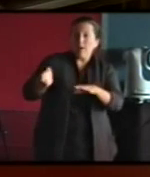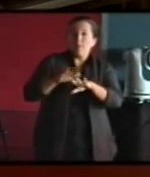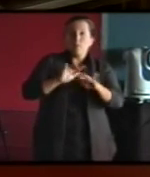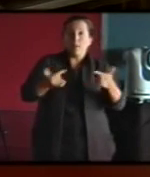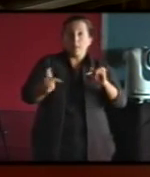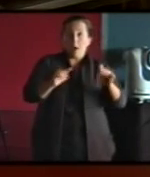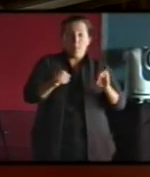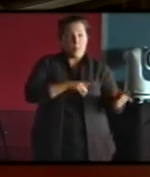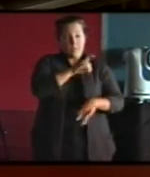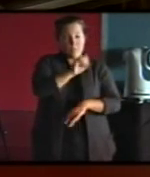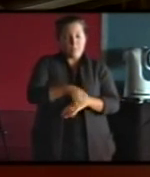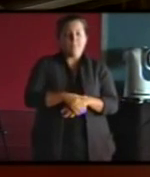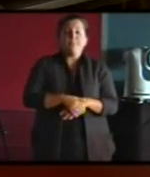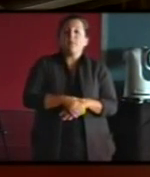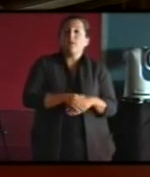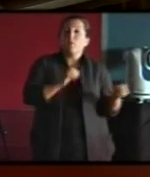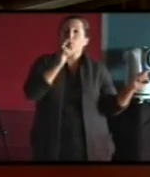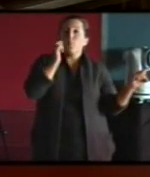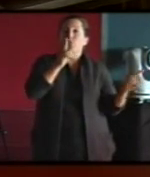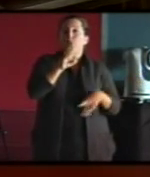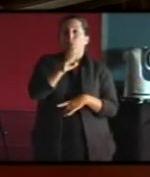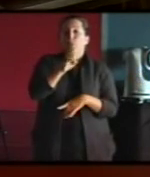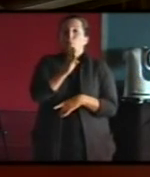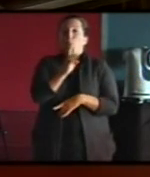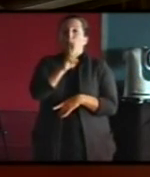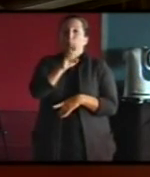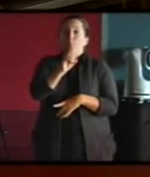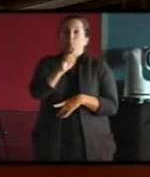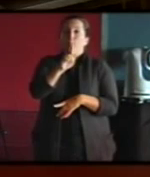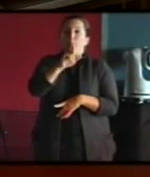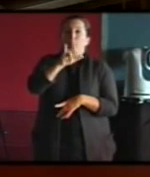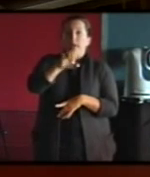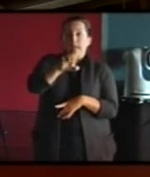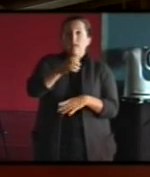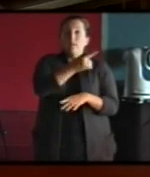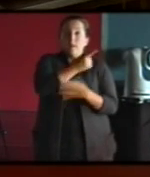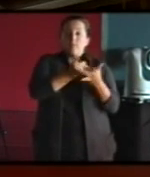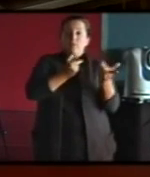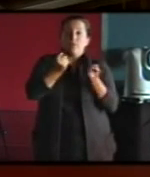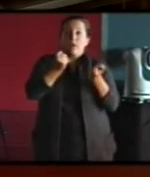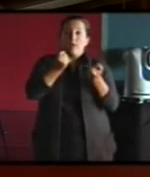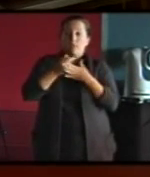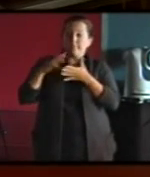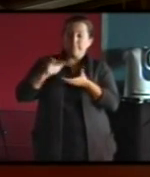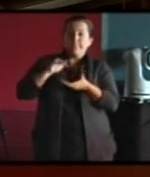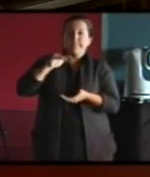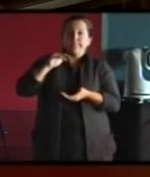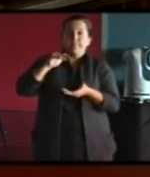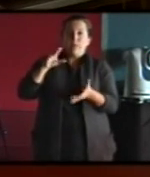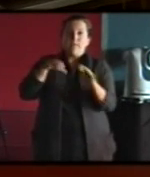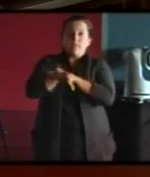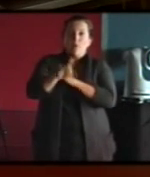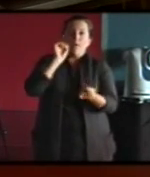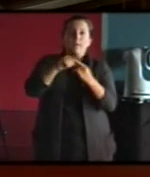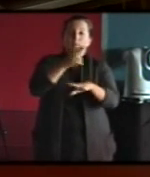qui nous intéresse. Antoine de Breuil, vous dirigez un fonds d'investissement qui est orienté en particulier